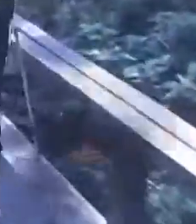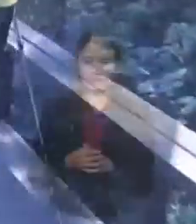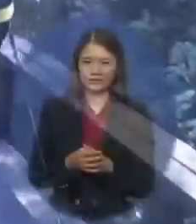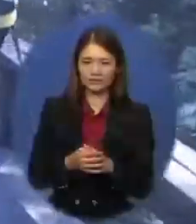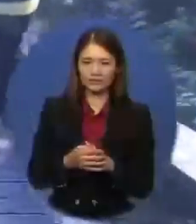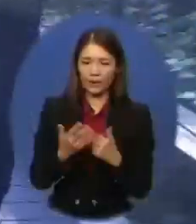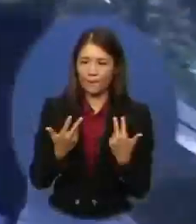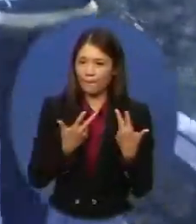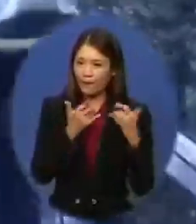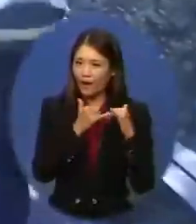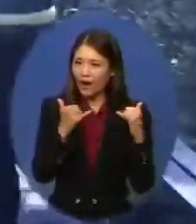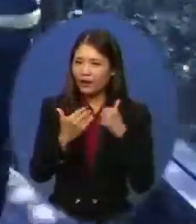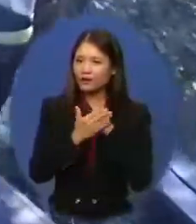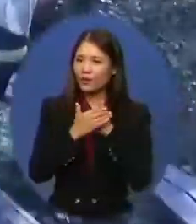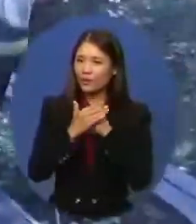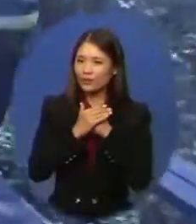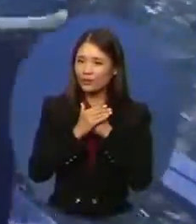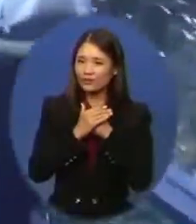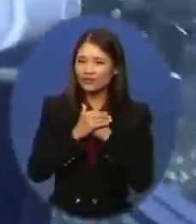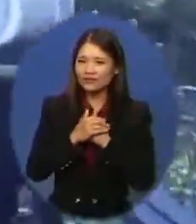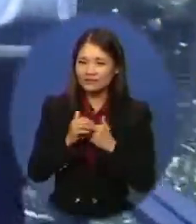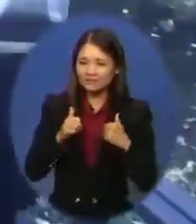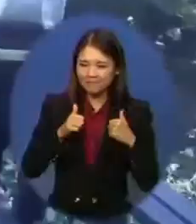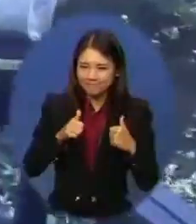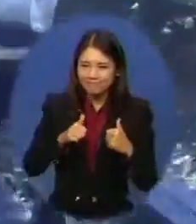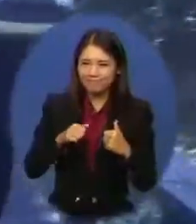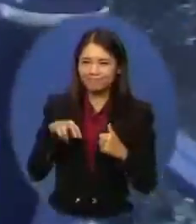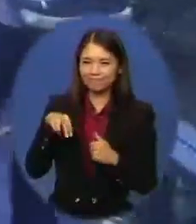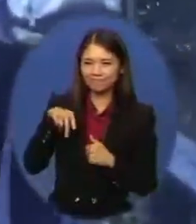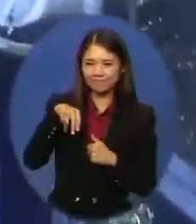하지만 봉사자들의 도움을 받아 열심히 걸어봅니다.